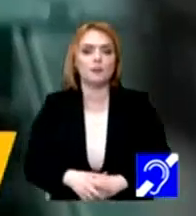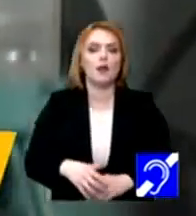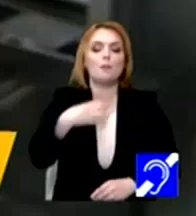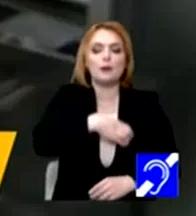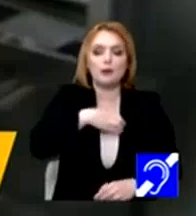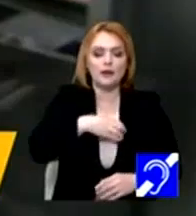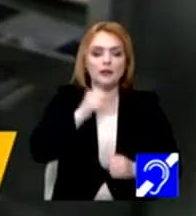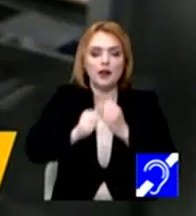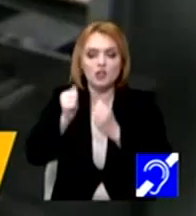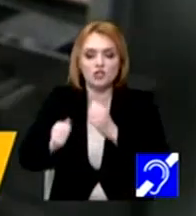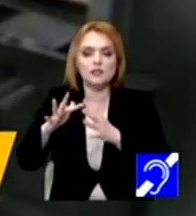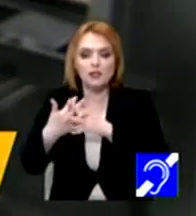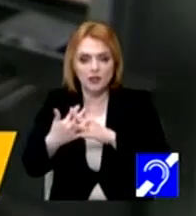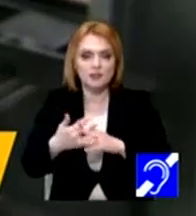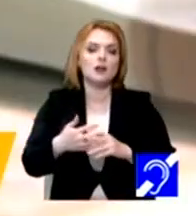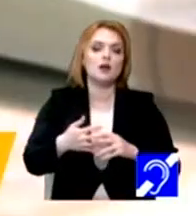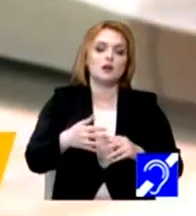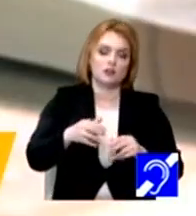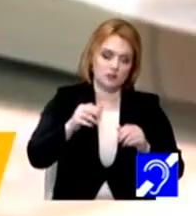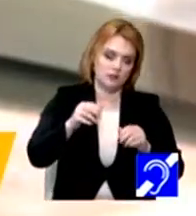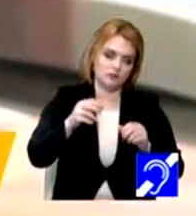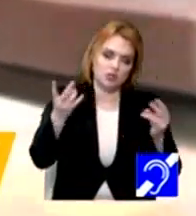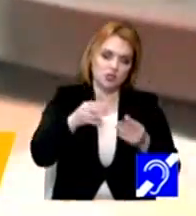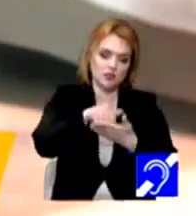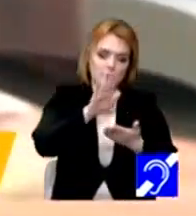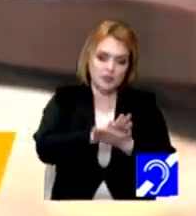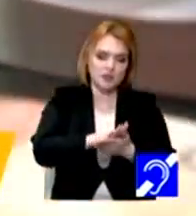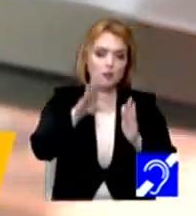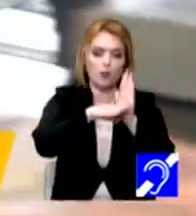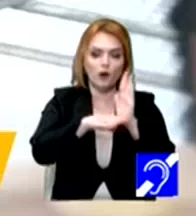fondul programului Sat European.